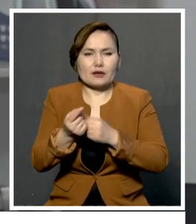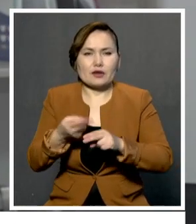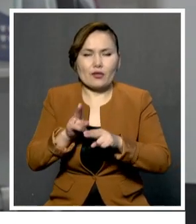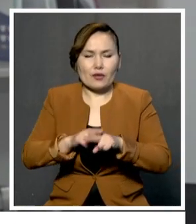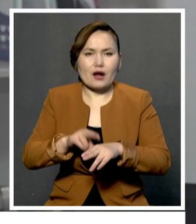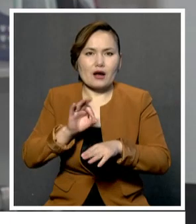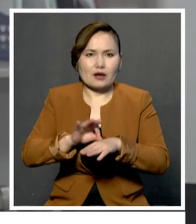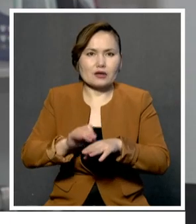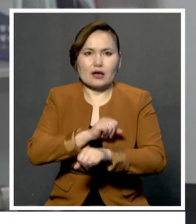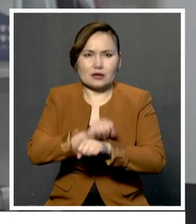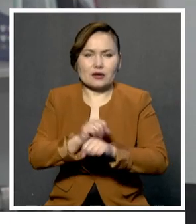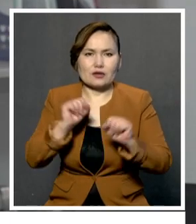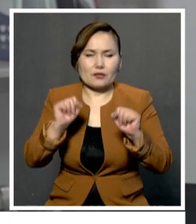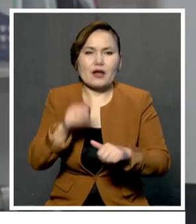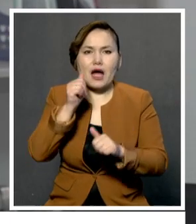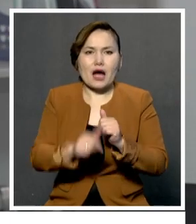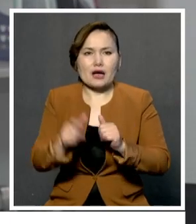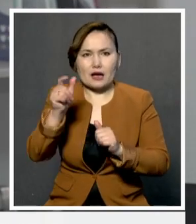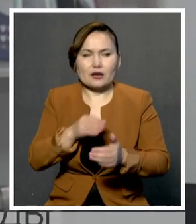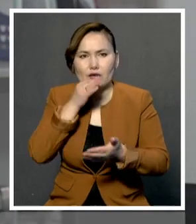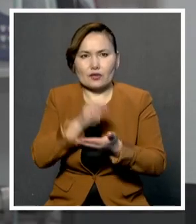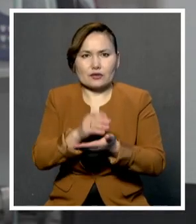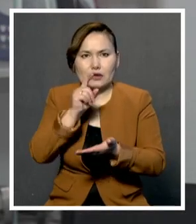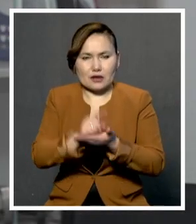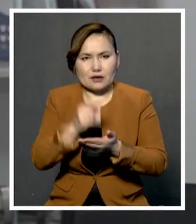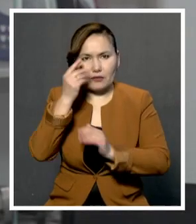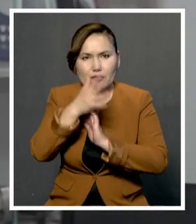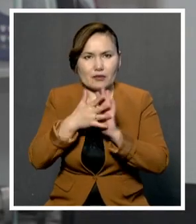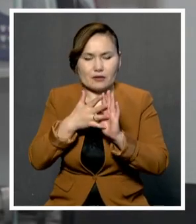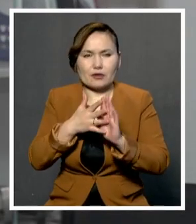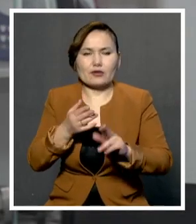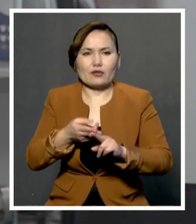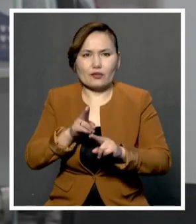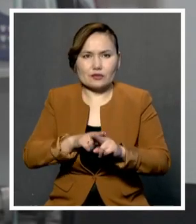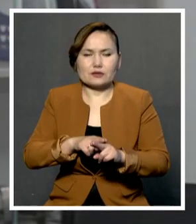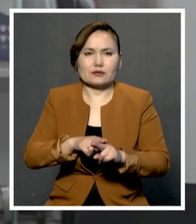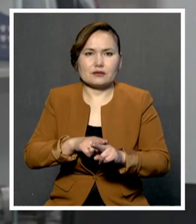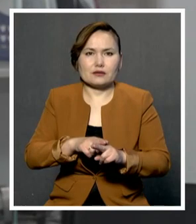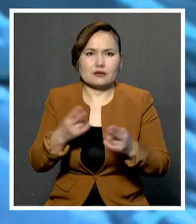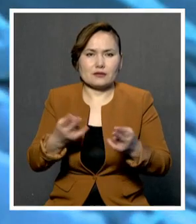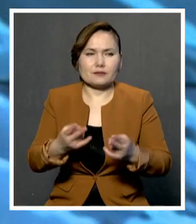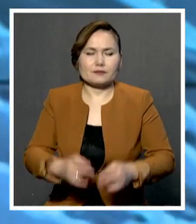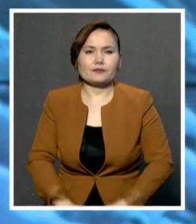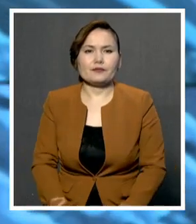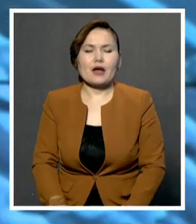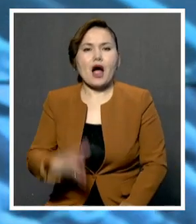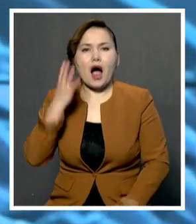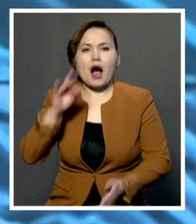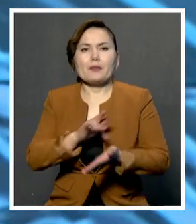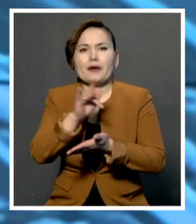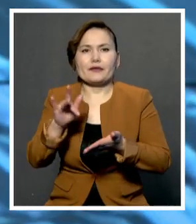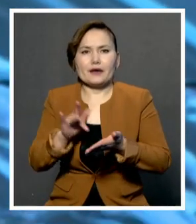ауруды болдырмау. Әр адам өзі жауапкершілікпен қатысқан дұрыс болады.